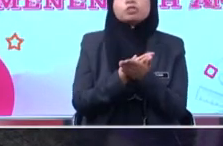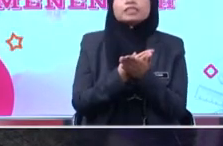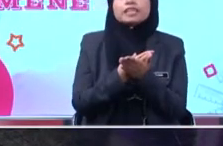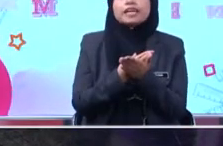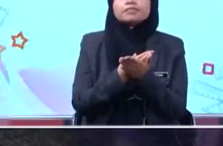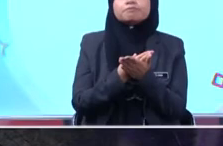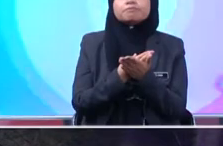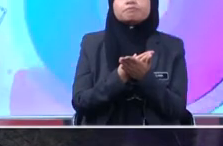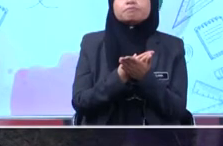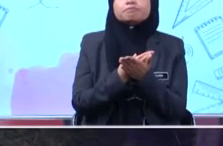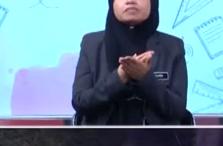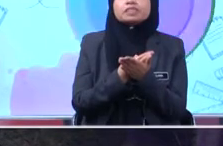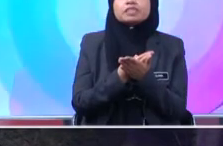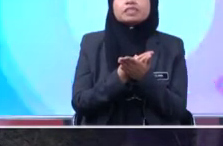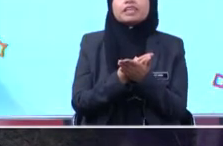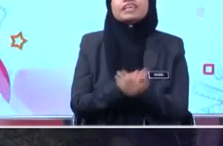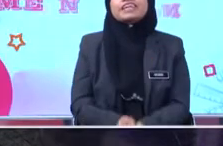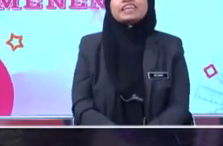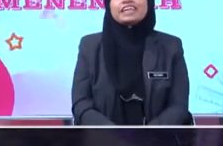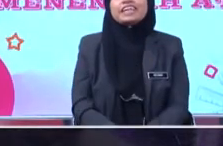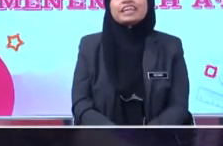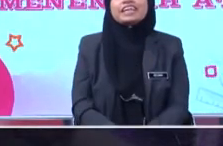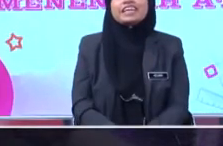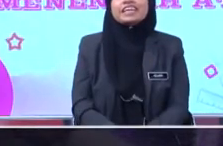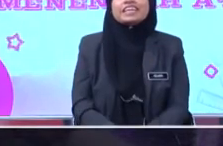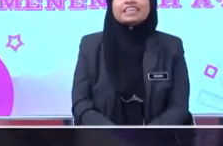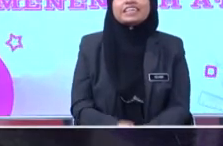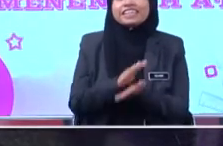film kayaknya belum Turi melintas reward review